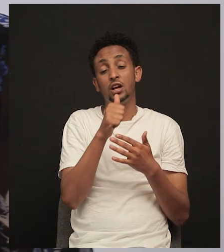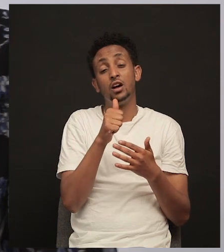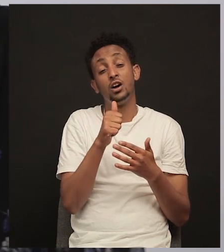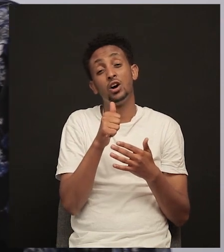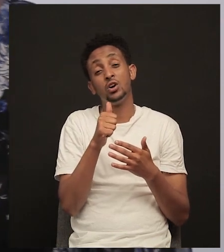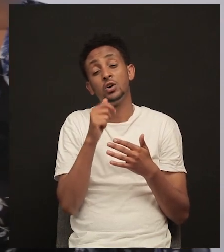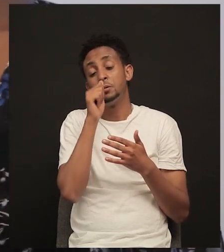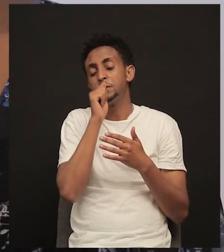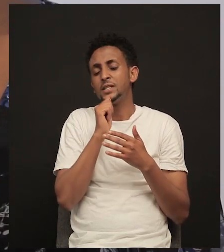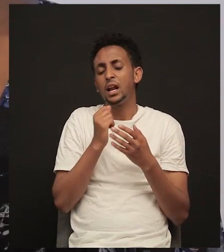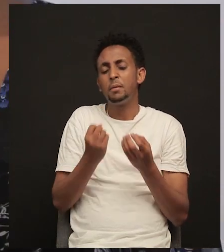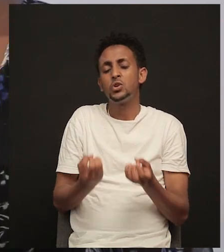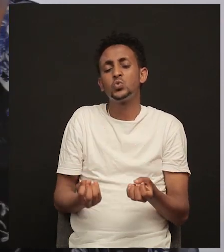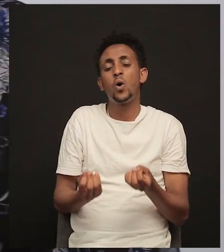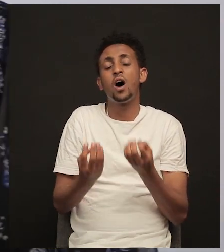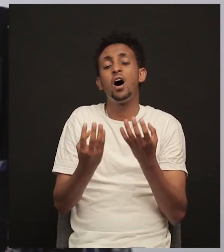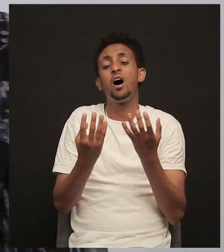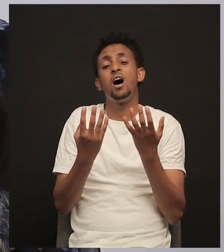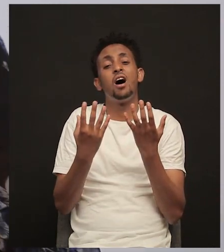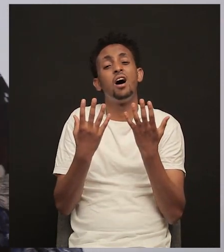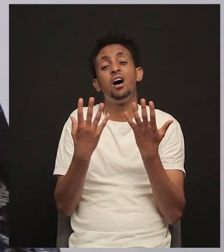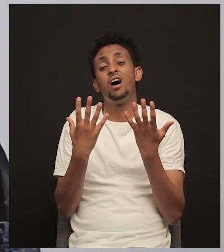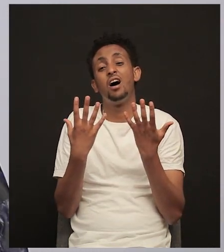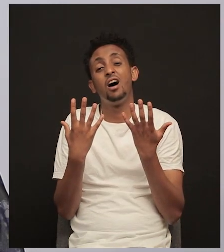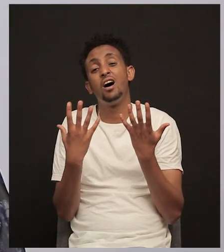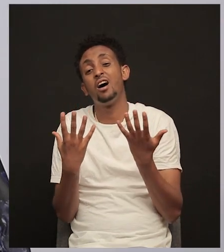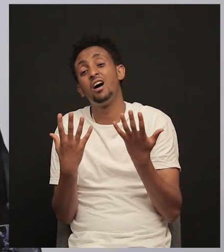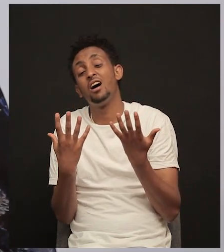ተነፍሰው ሚስጥሬ